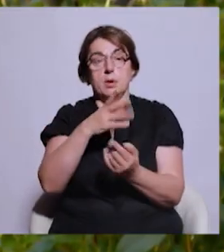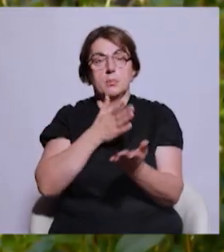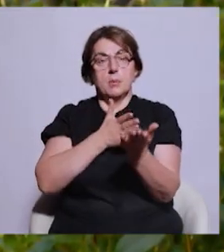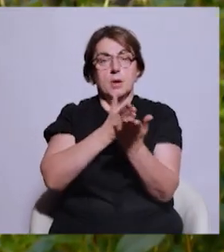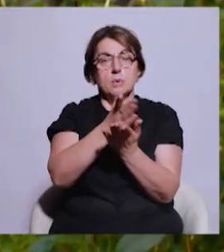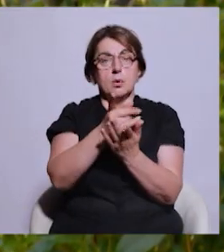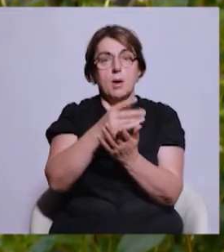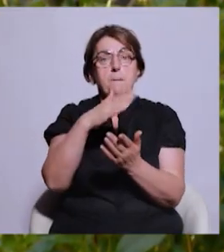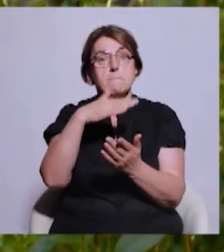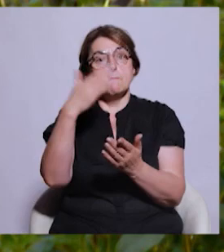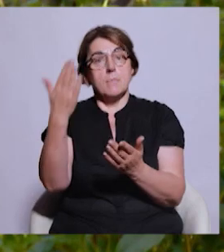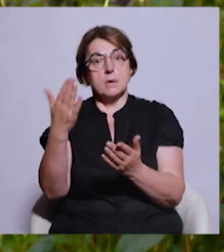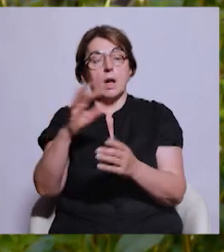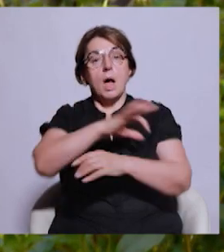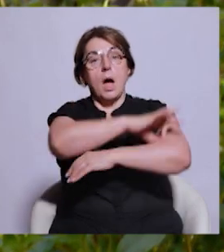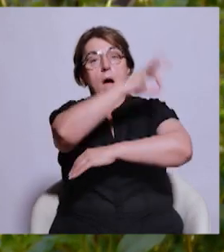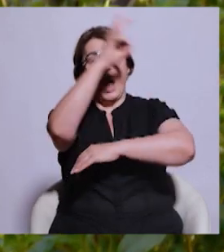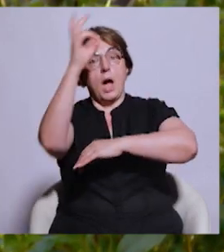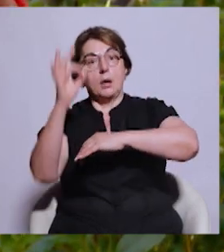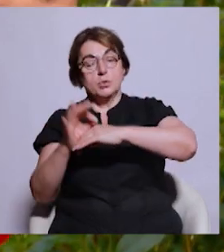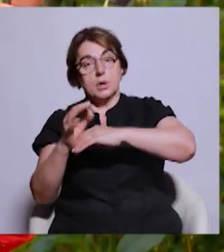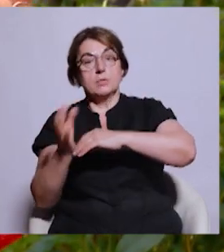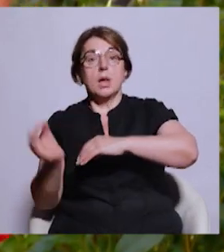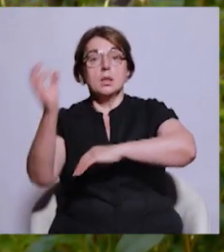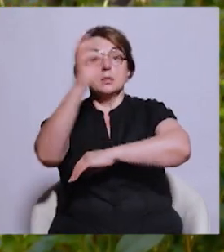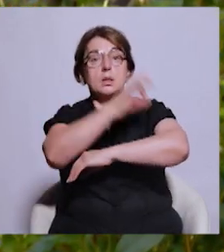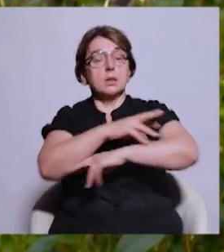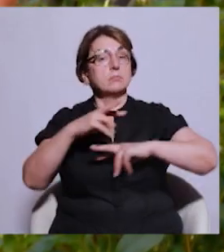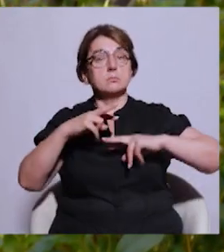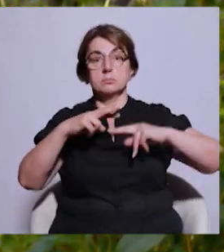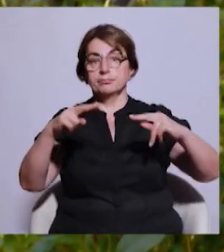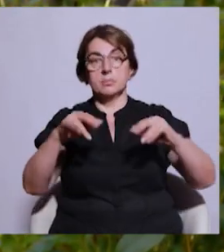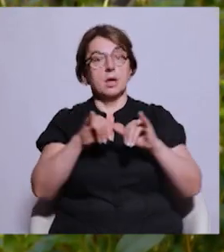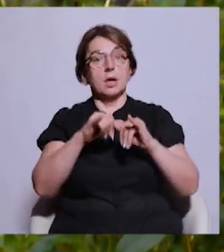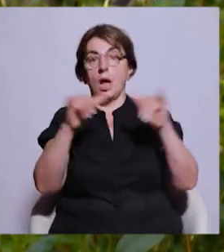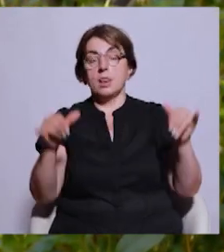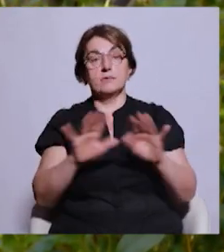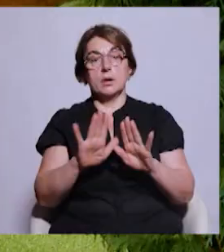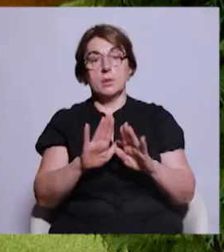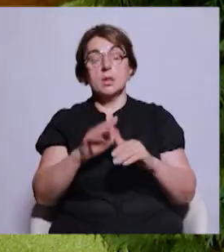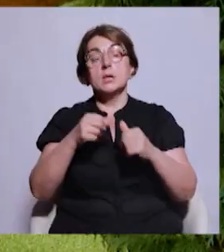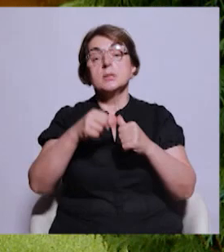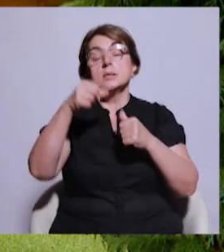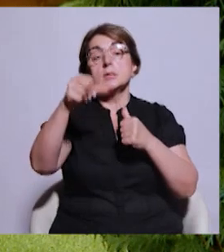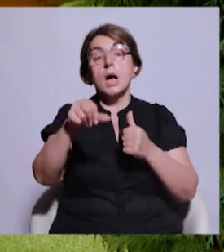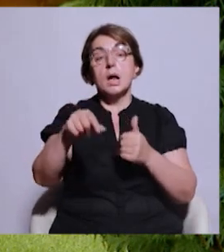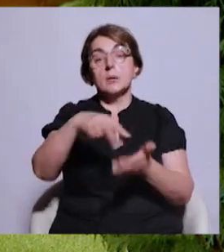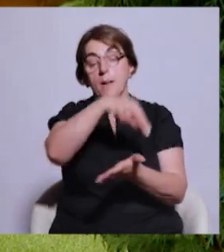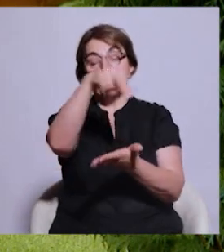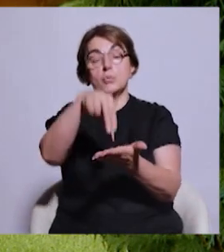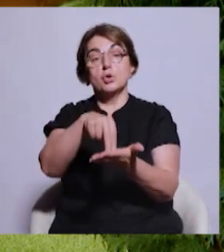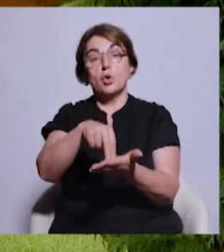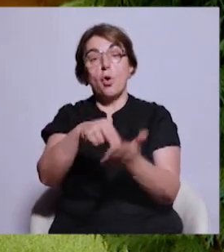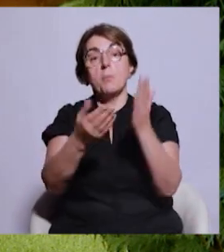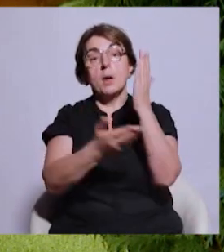მიხედვით, მიმართულებით, მას მარჯვენა, ანუ აღმოსავლეთი და დასავლეთი მხარე თანაბრად არ აქვს განვითარებული. ცალკე მდგომ ხეს ერთი